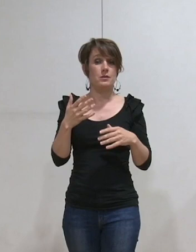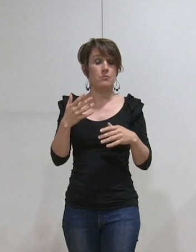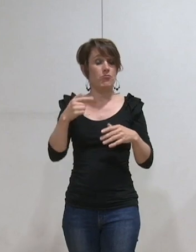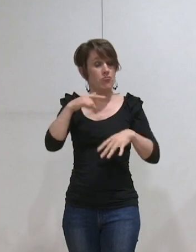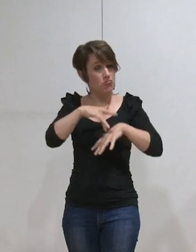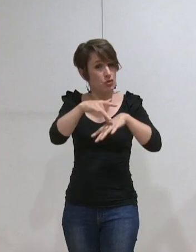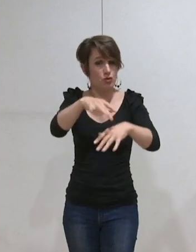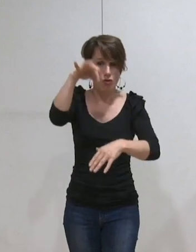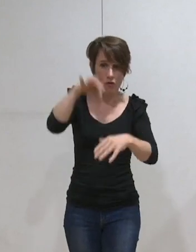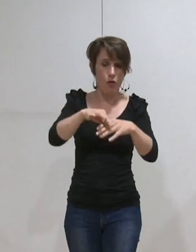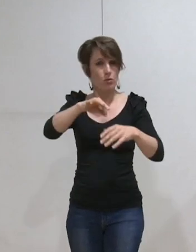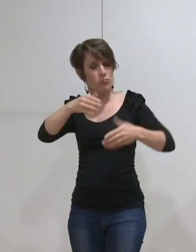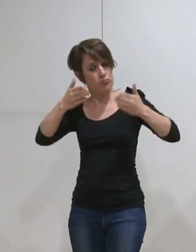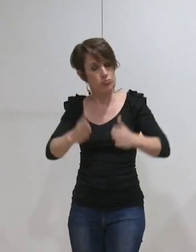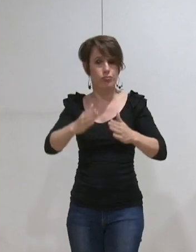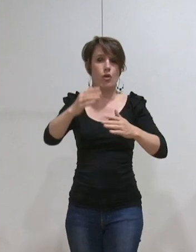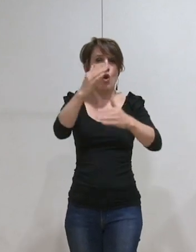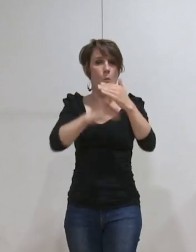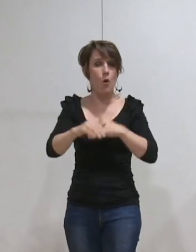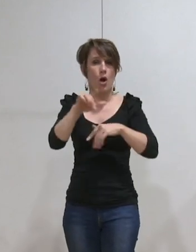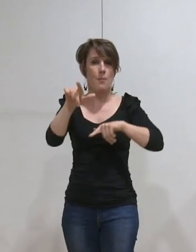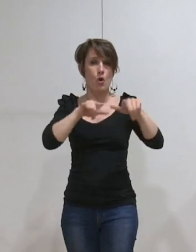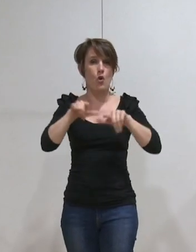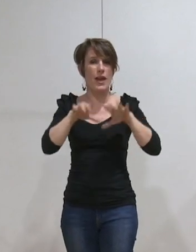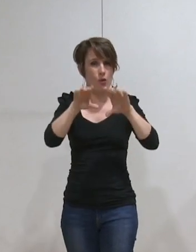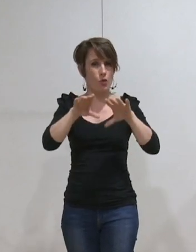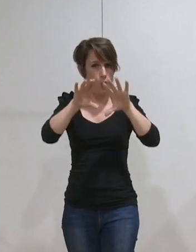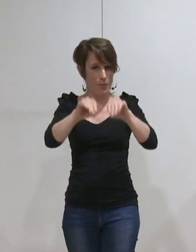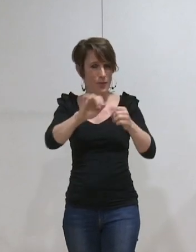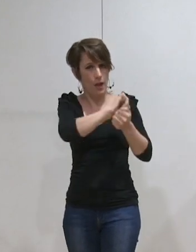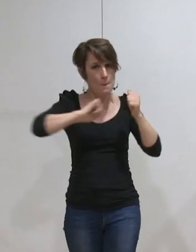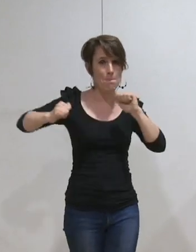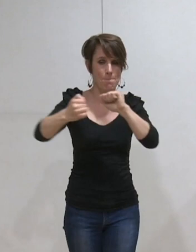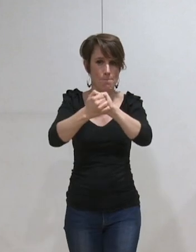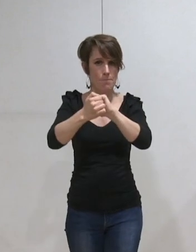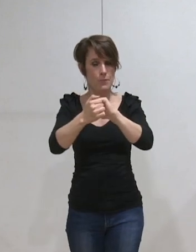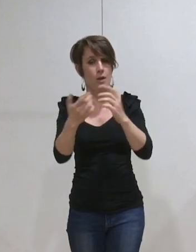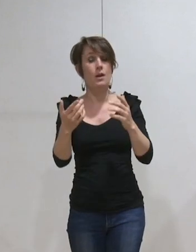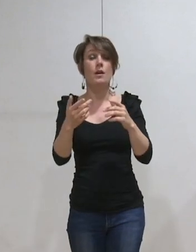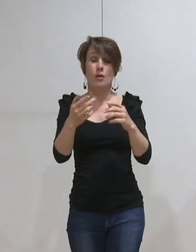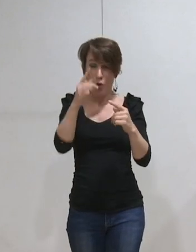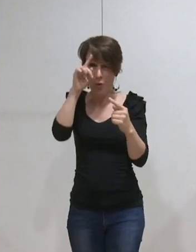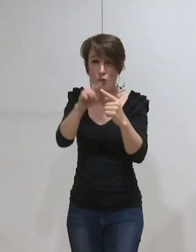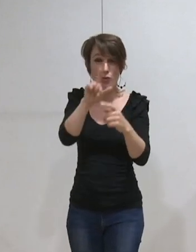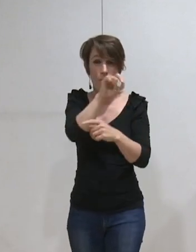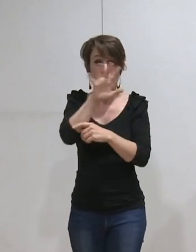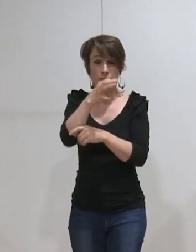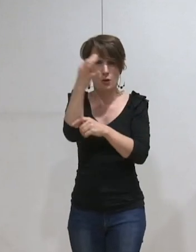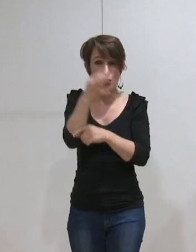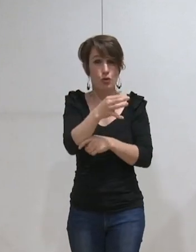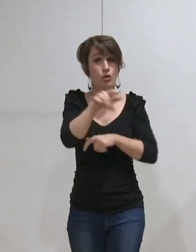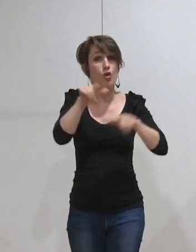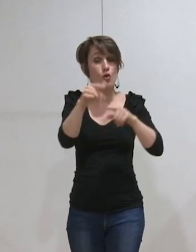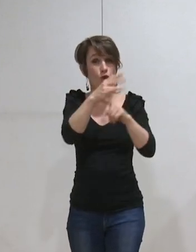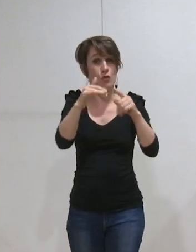projet de modification du programme local de l'habitat pour répondre à ses besoins et en allant vers 25 % de logements sociaux sur